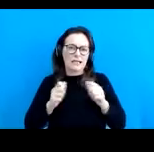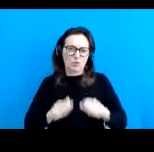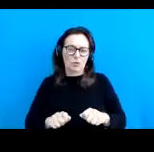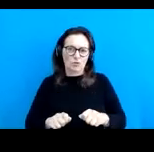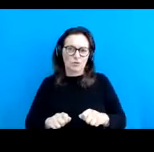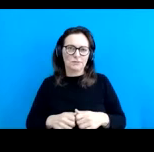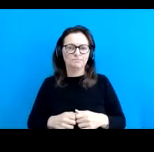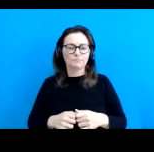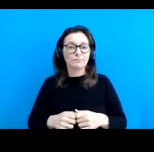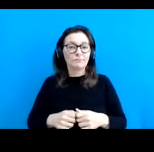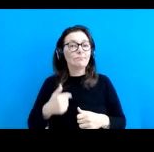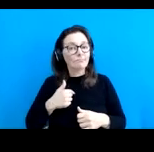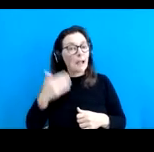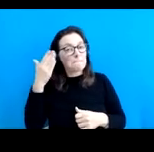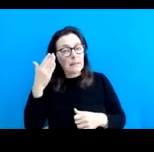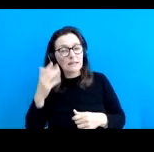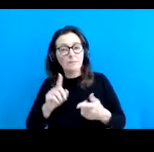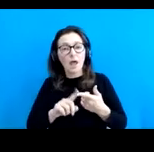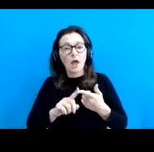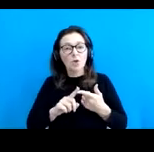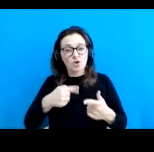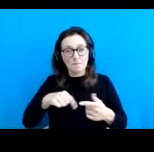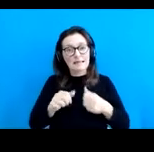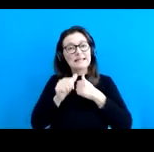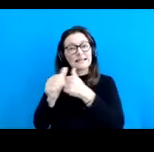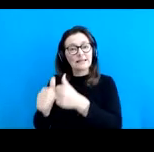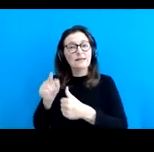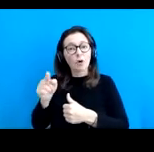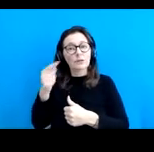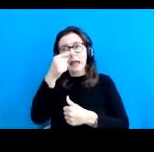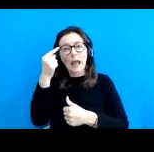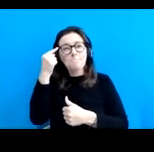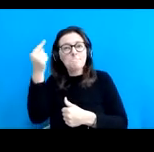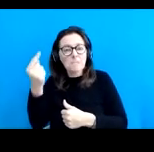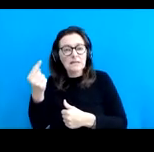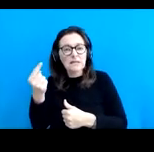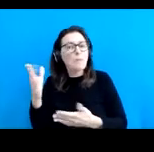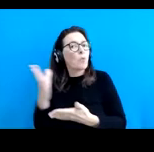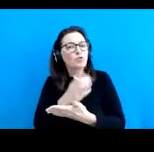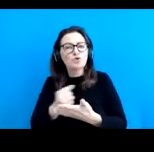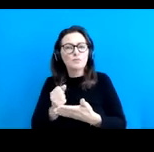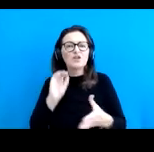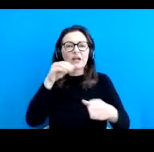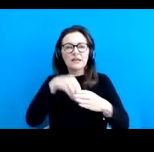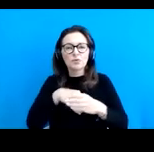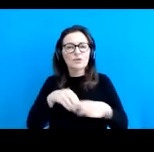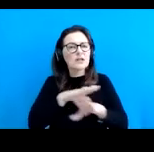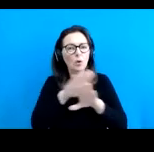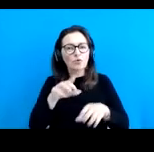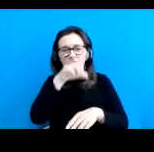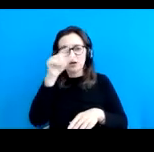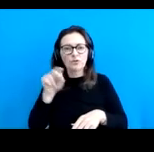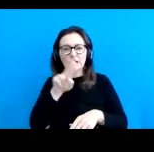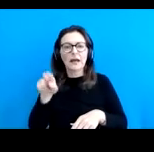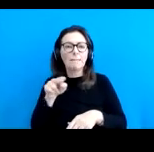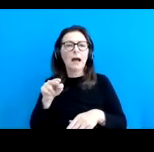Menim, da če bomo sledili tej njeni misli, bo uspešna inkluzija vseh ljudi s posebnimi potrebami, ne le tistih z